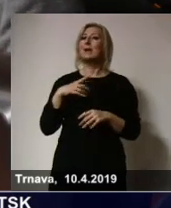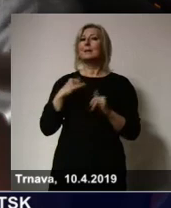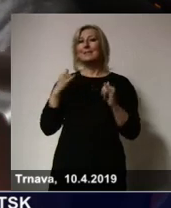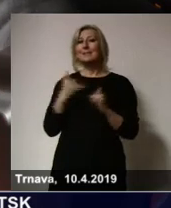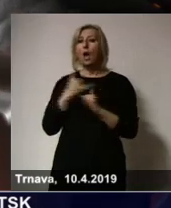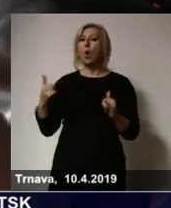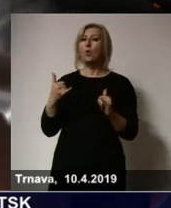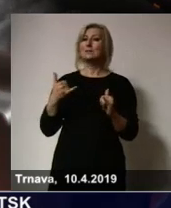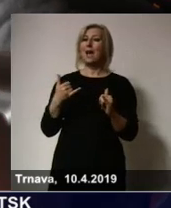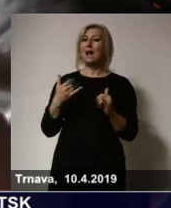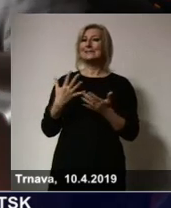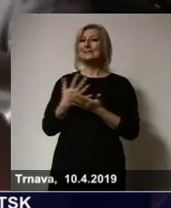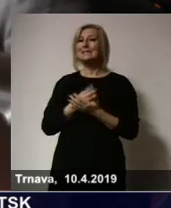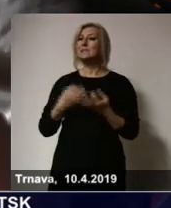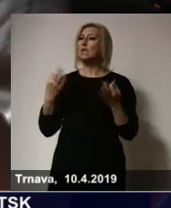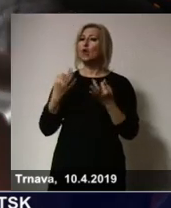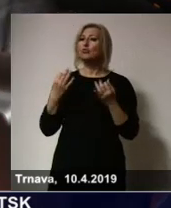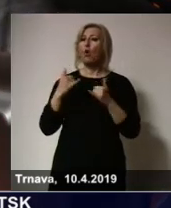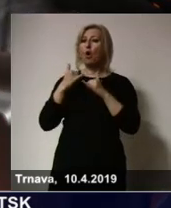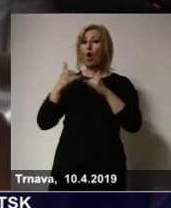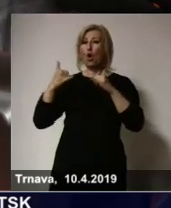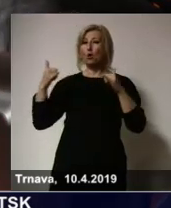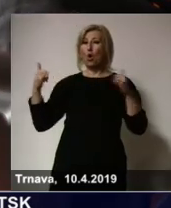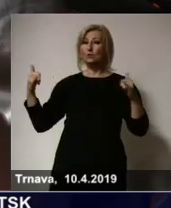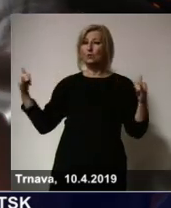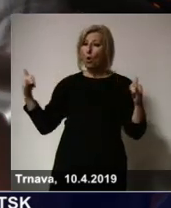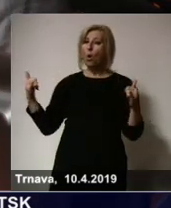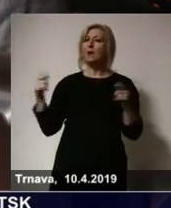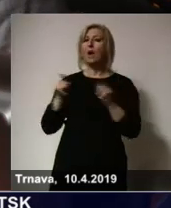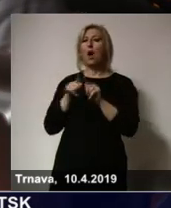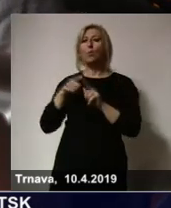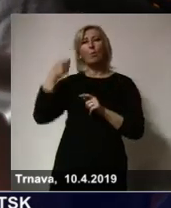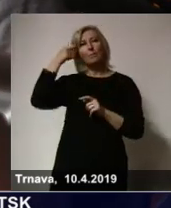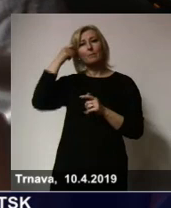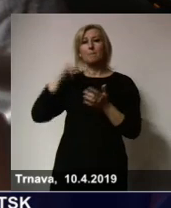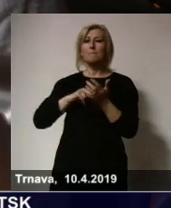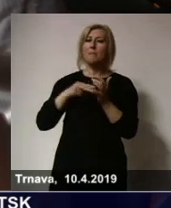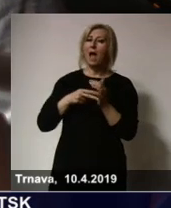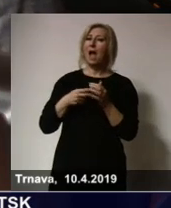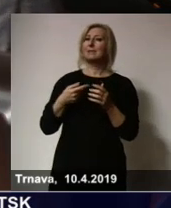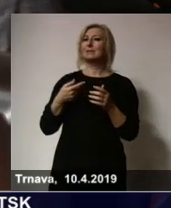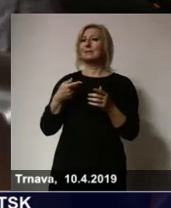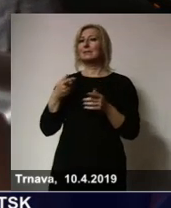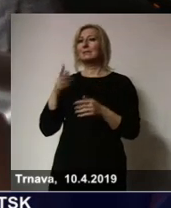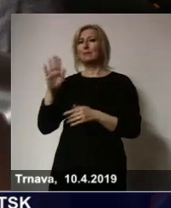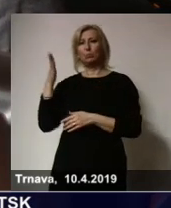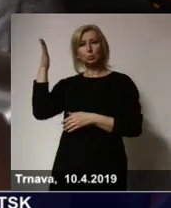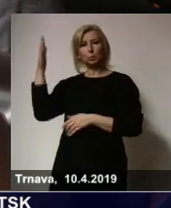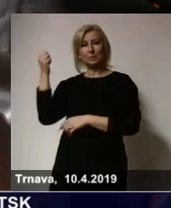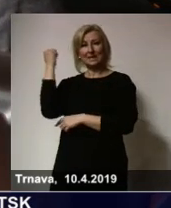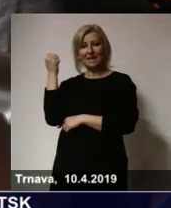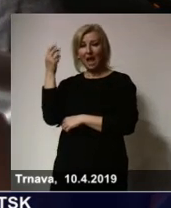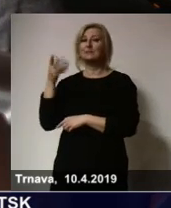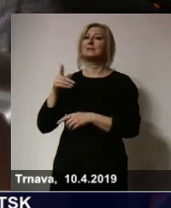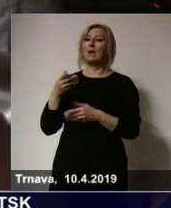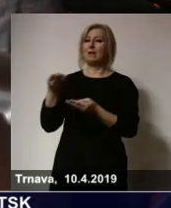rozvojové koncepcie jednotlivých inštitúcií na stôl, boli predložené členom komisie. Stane sa to,